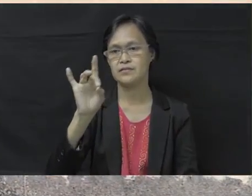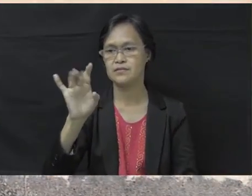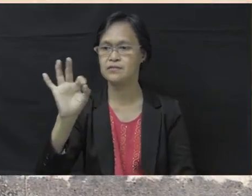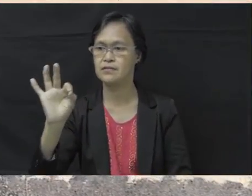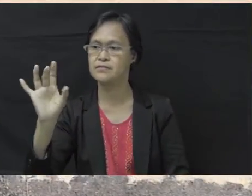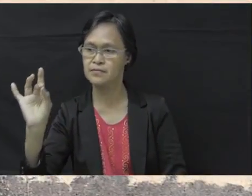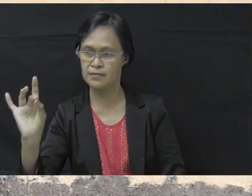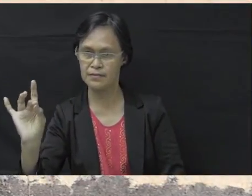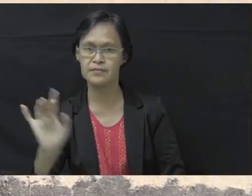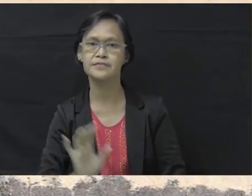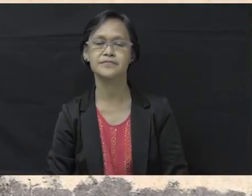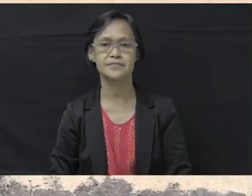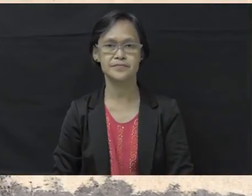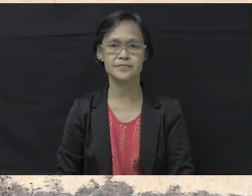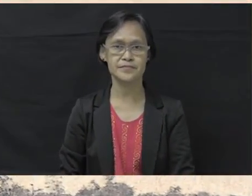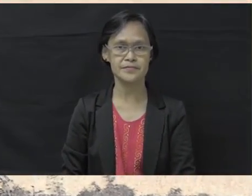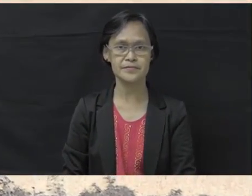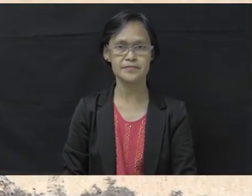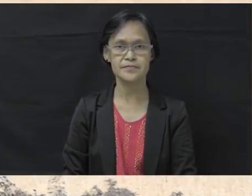noong